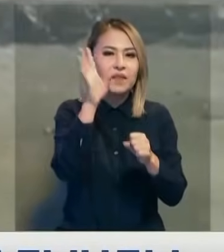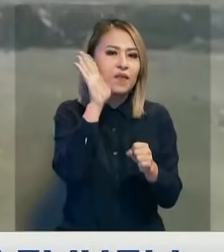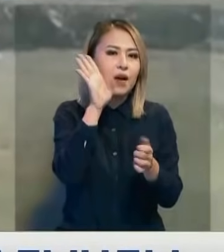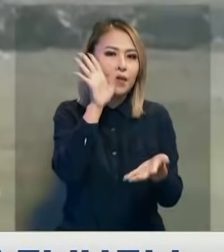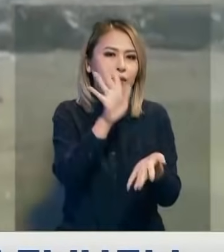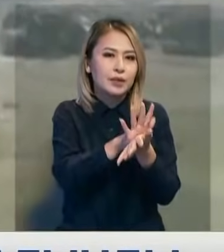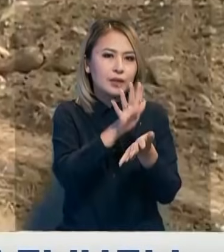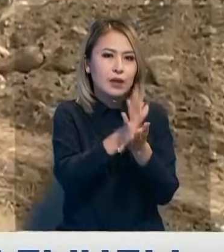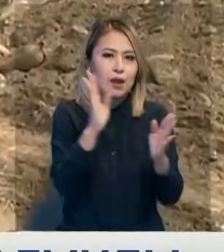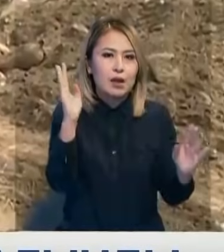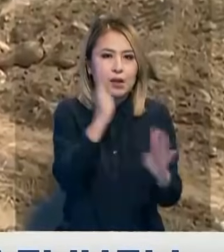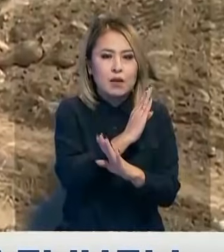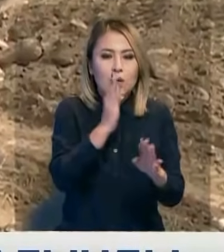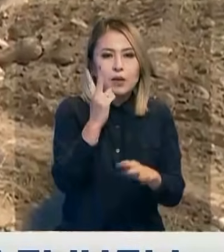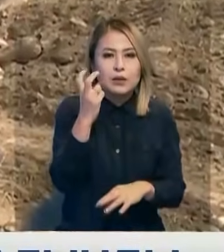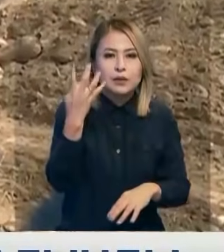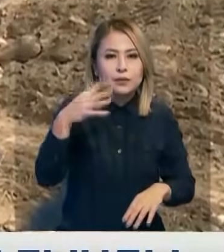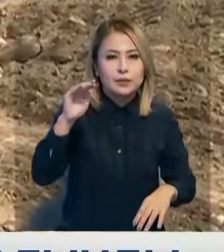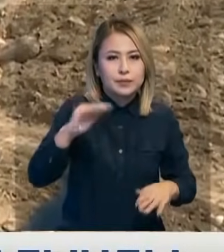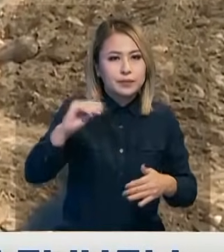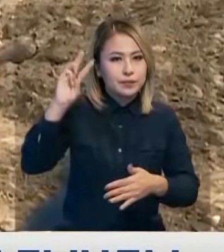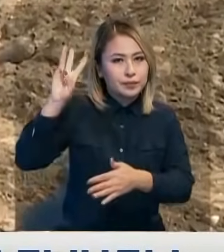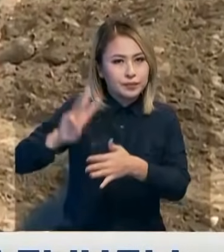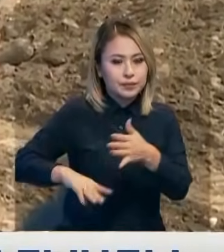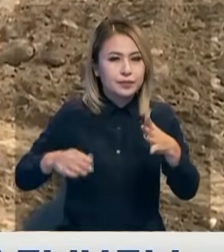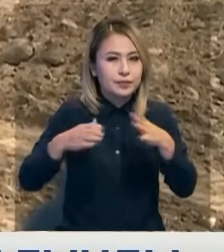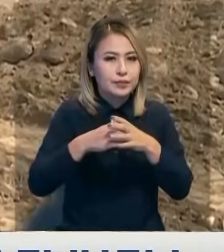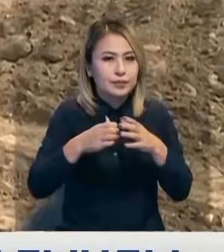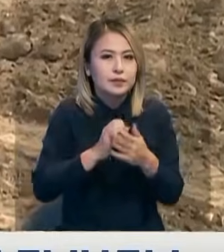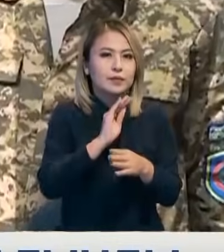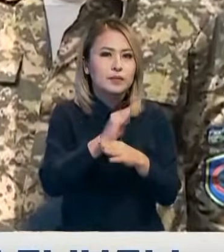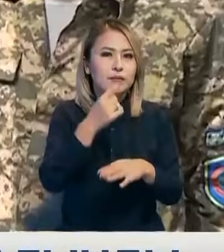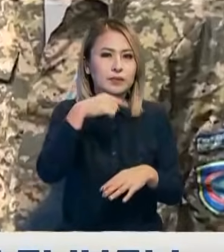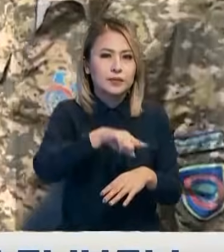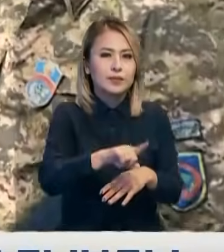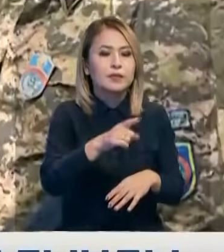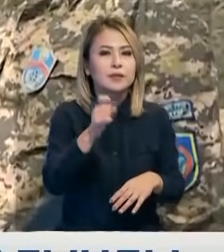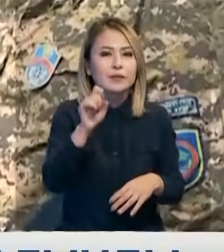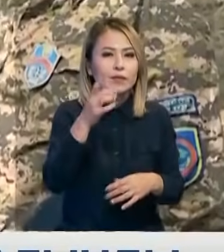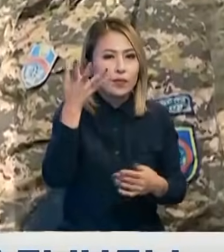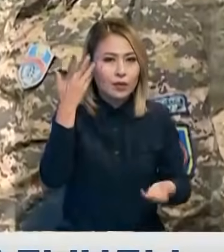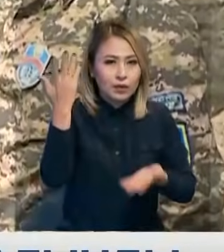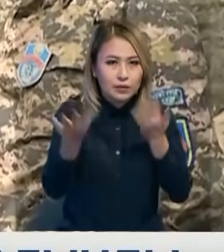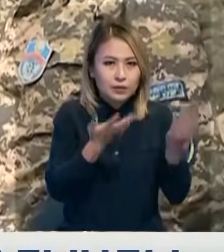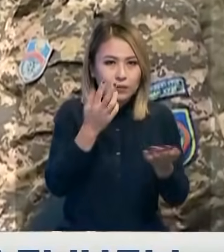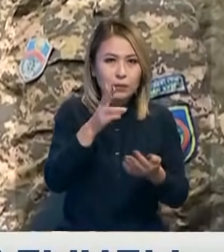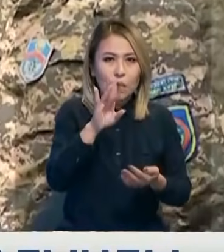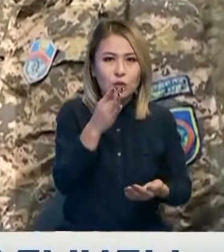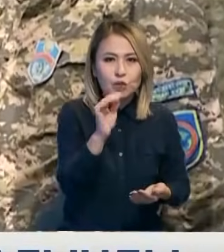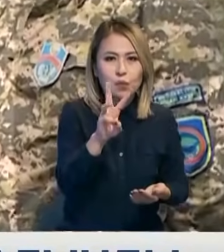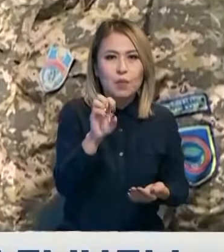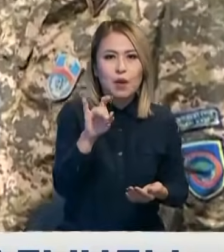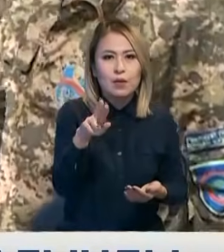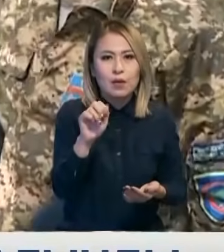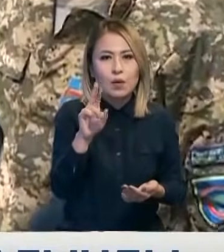Оған экологтар 240 мың теңге айыппұл салған. Қос компанияның алтында қазып өңдеу кезінде Күршім мен Марқакөл